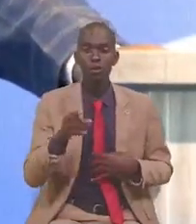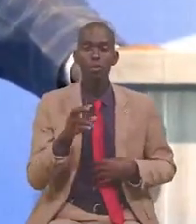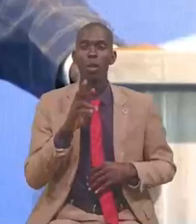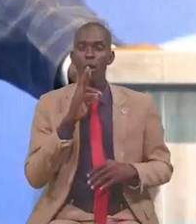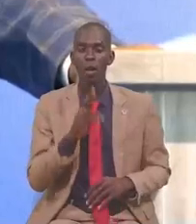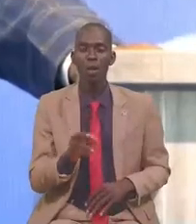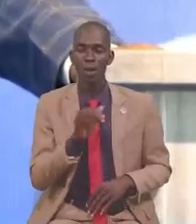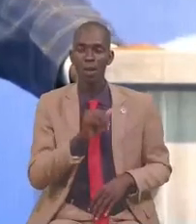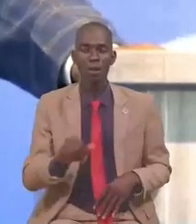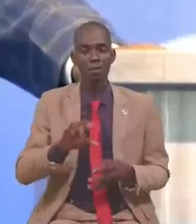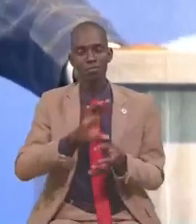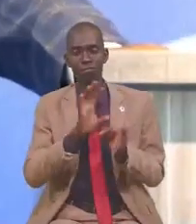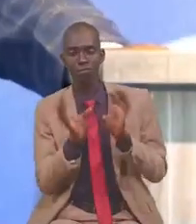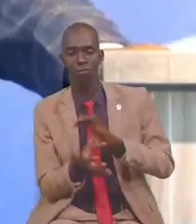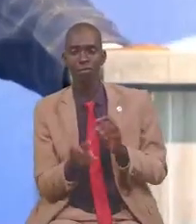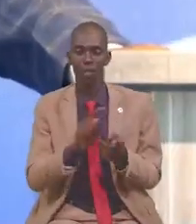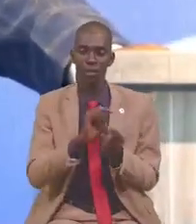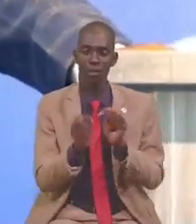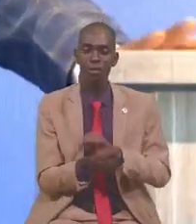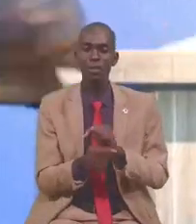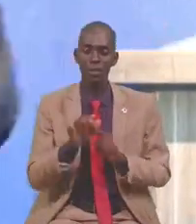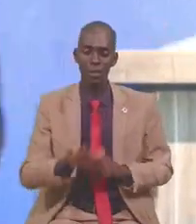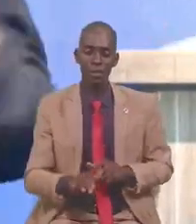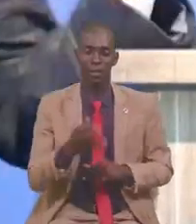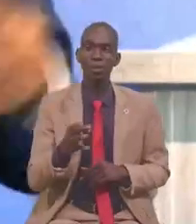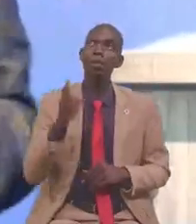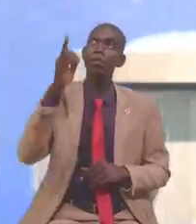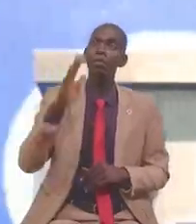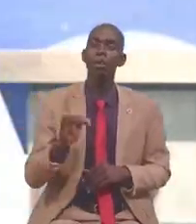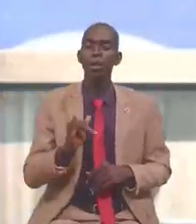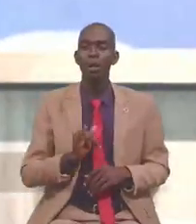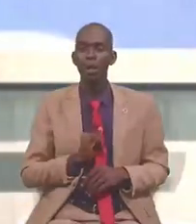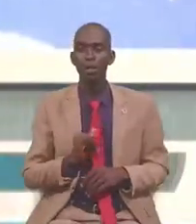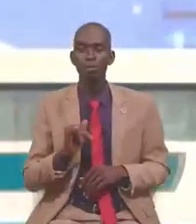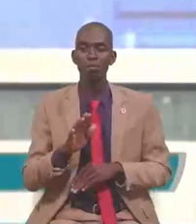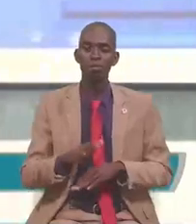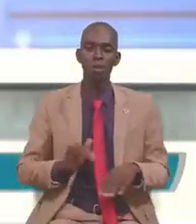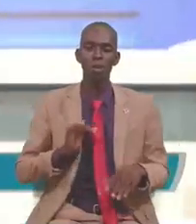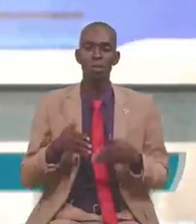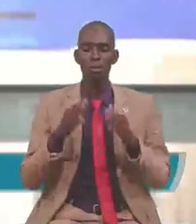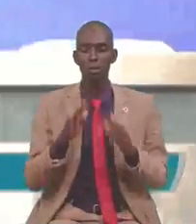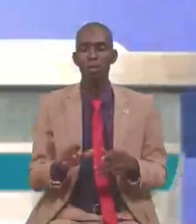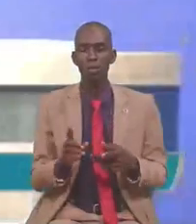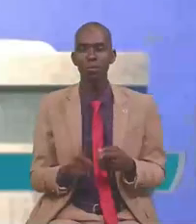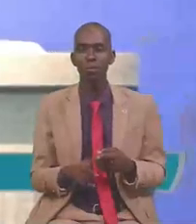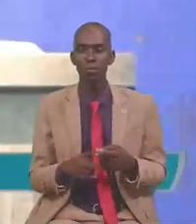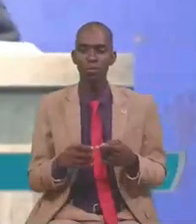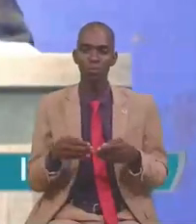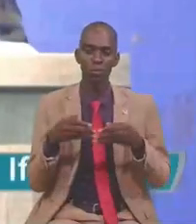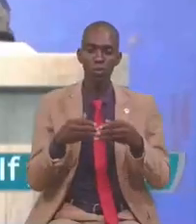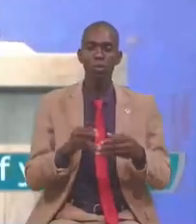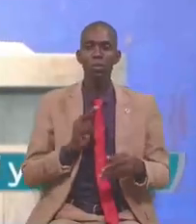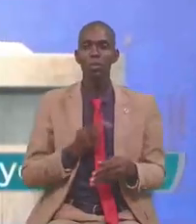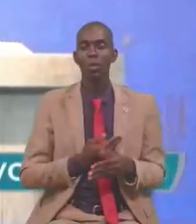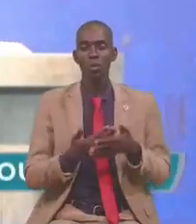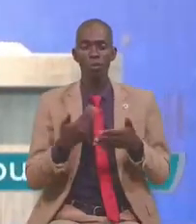vous allez voir la fiche et vous allez remplir cela parce que vous êtes maintenant enfant de Dieu. C'est la session